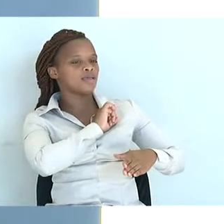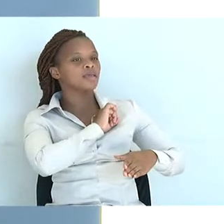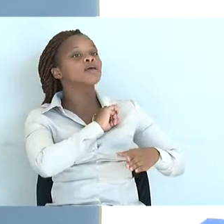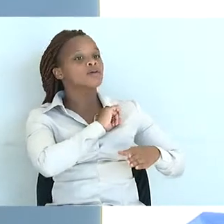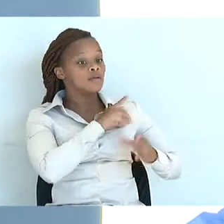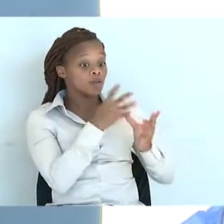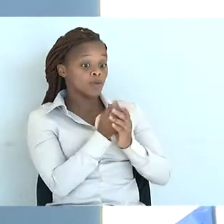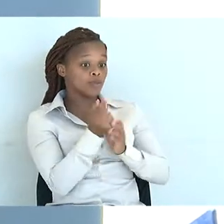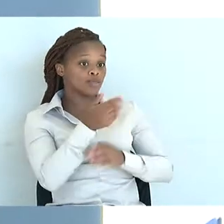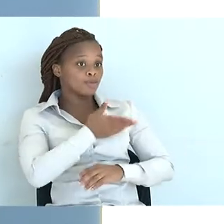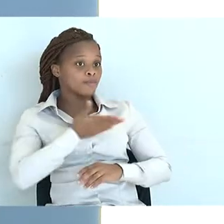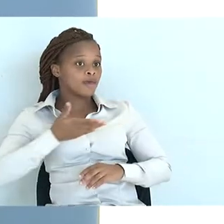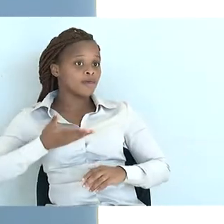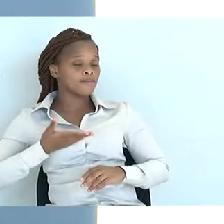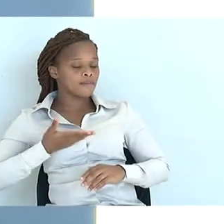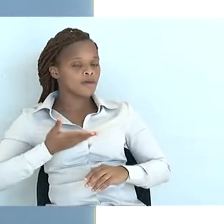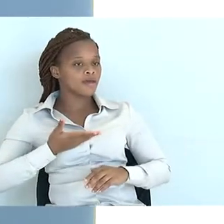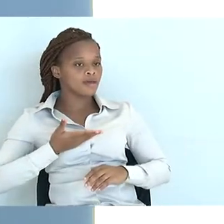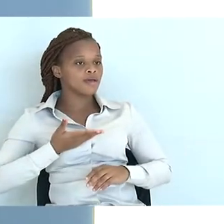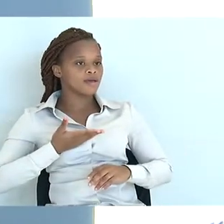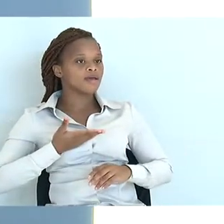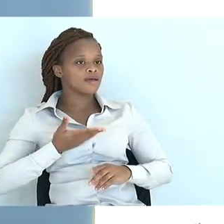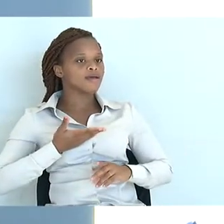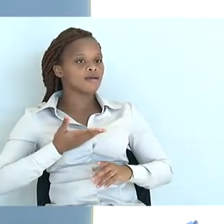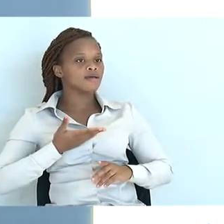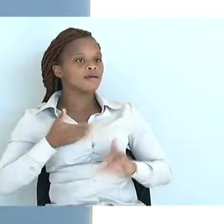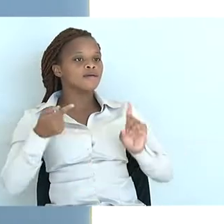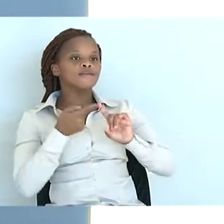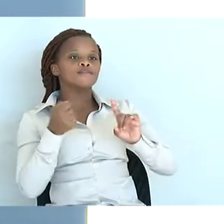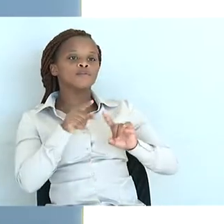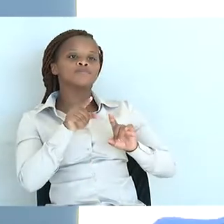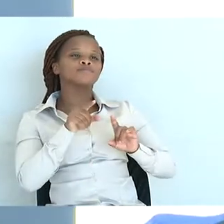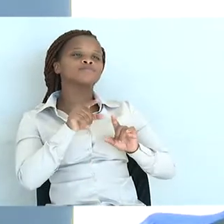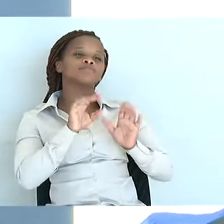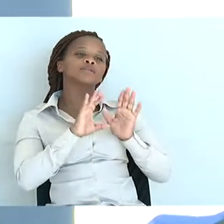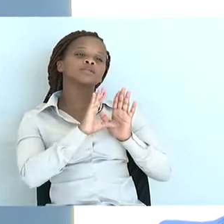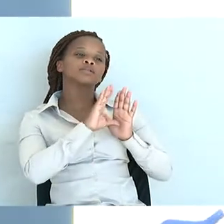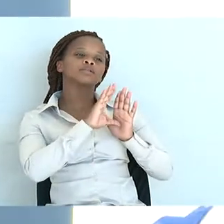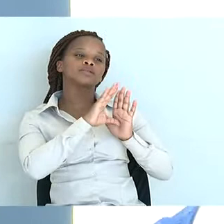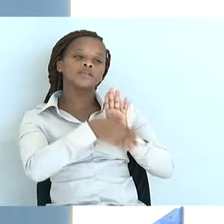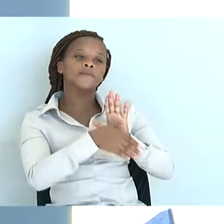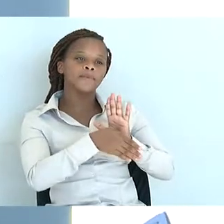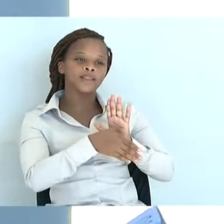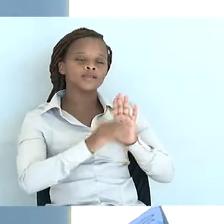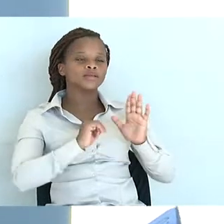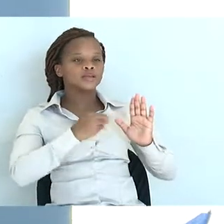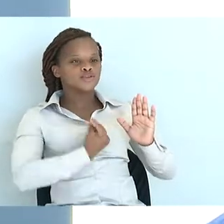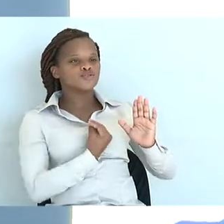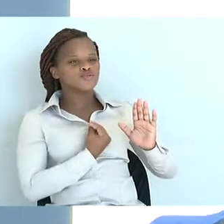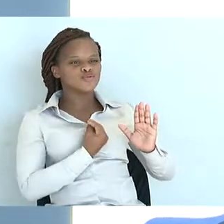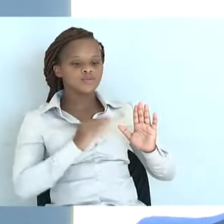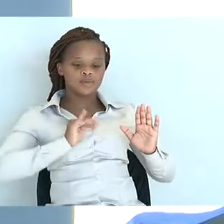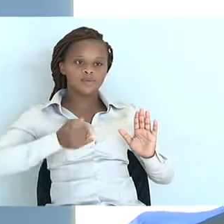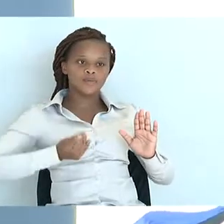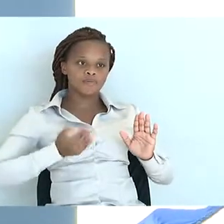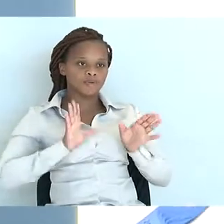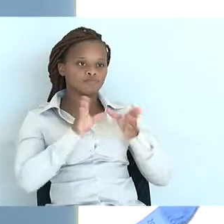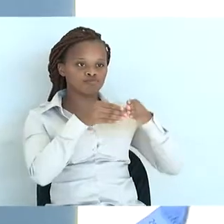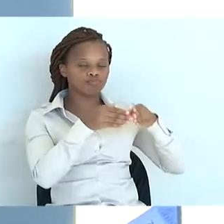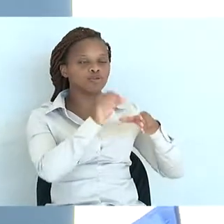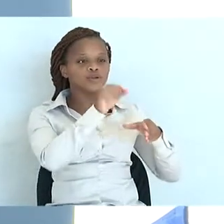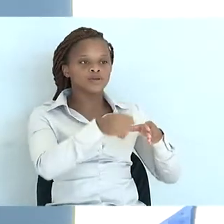benomama umphathiso wezabaphila nokukhubazeka besifazane neyouth. Okay,